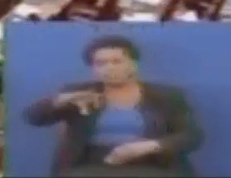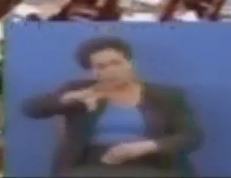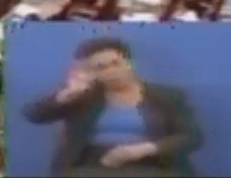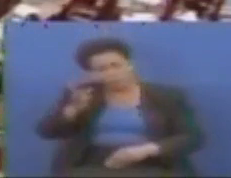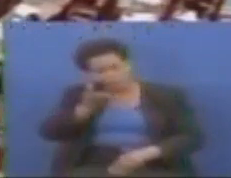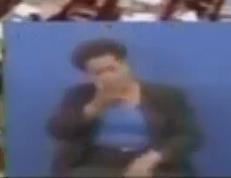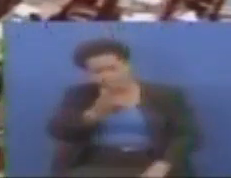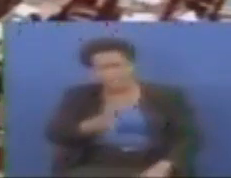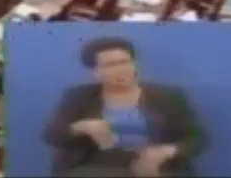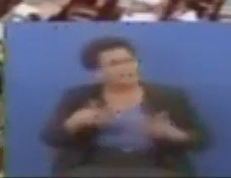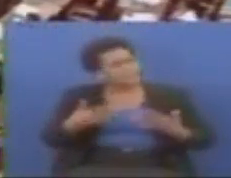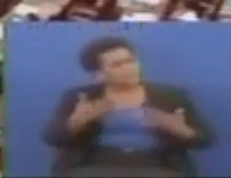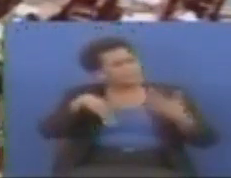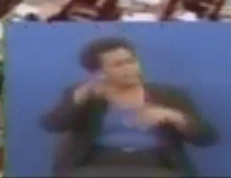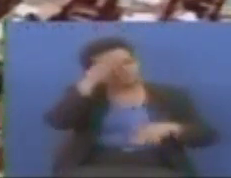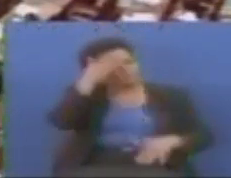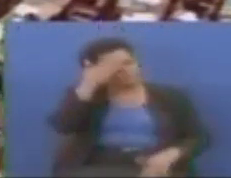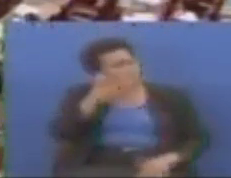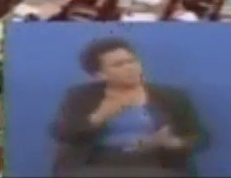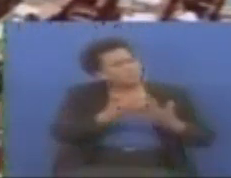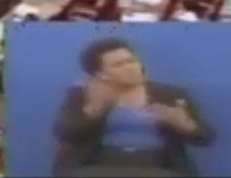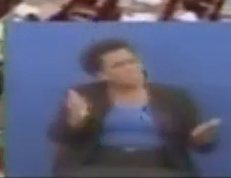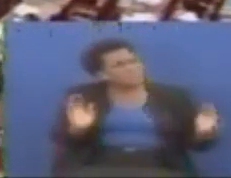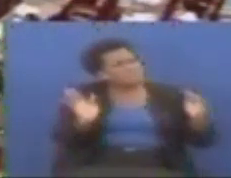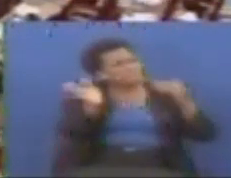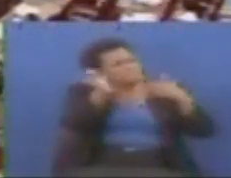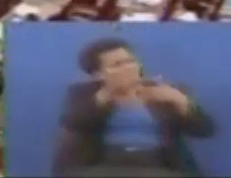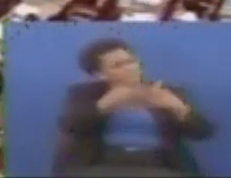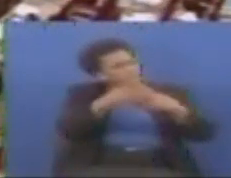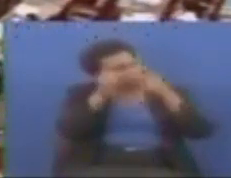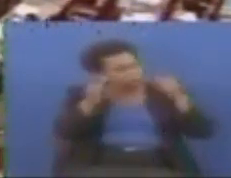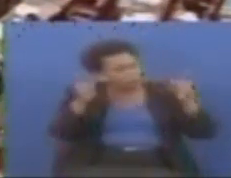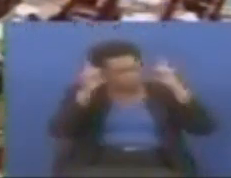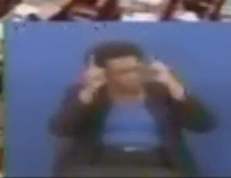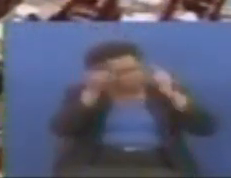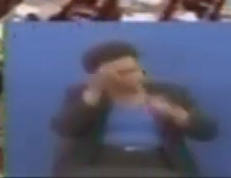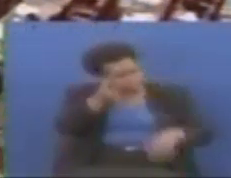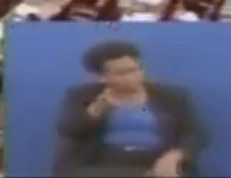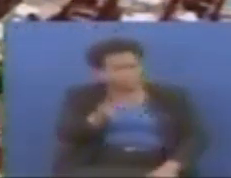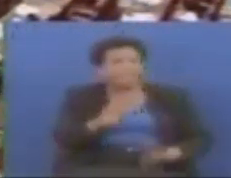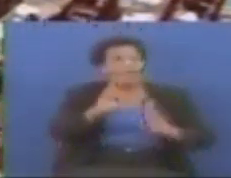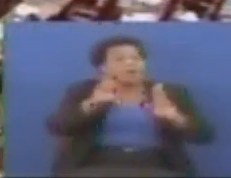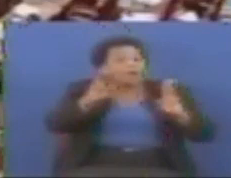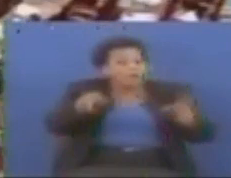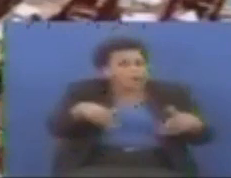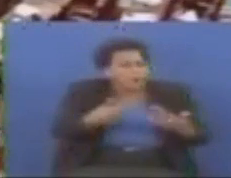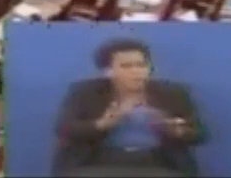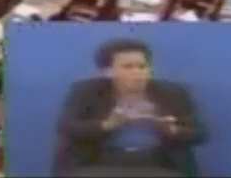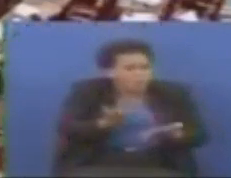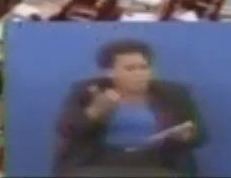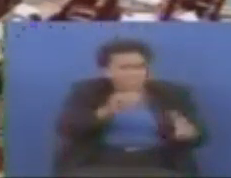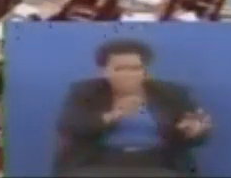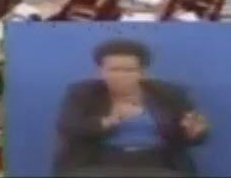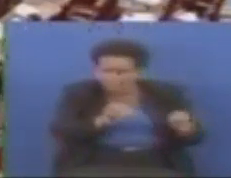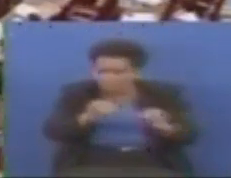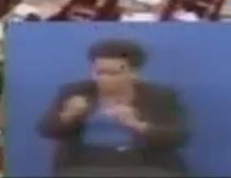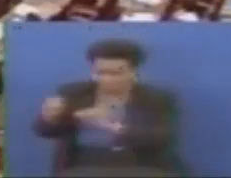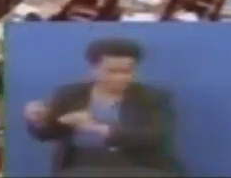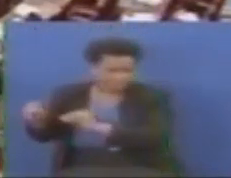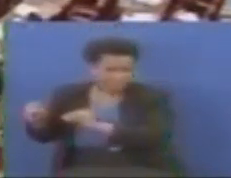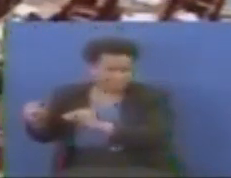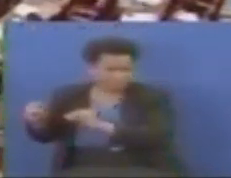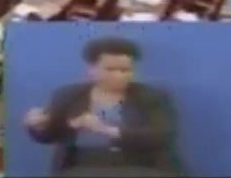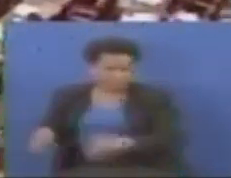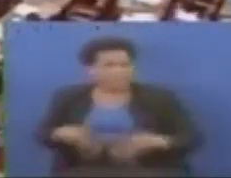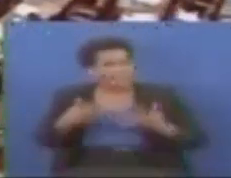yanahudumia wagonjwa wa matatizo ya akili yatatumika pia kutoa tiba ya methadone ili kuwahudumia waraibu wote